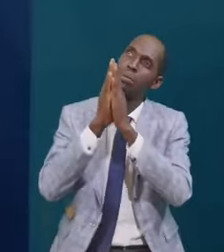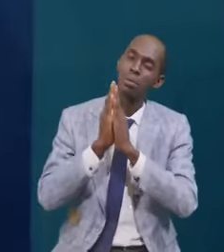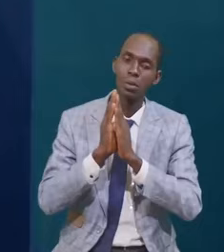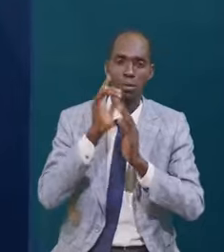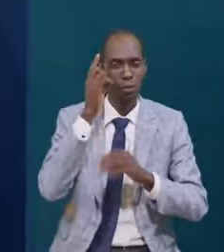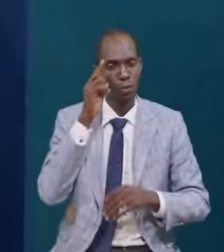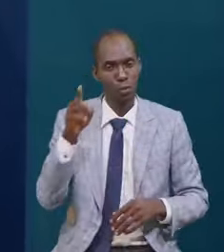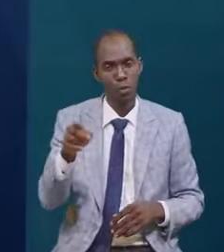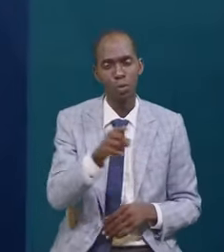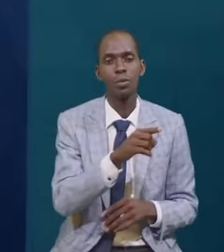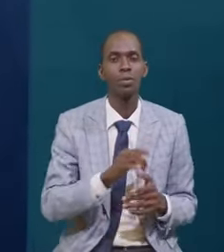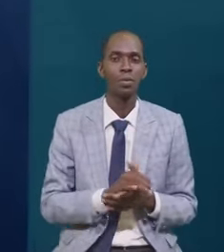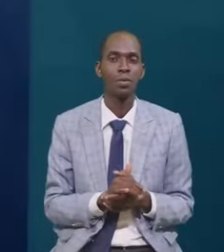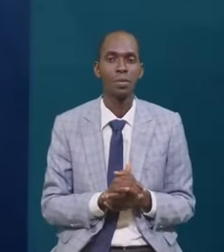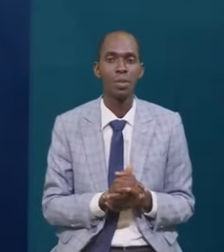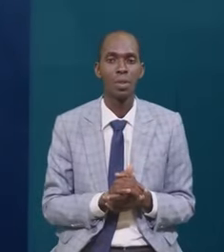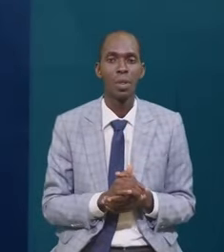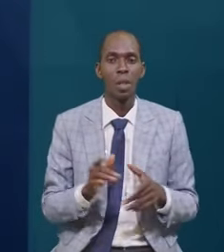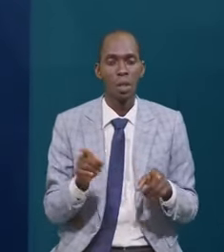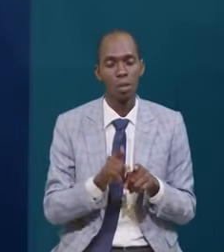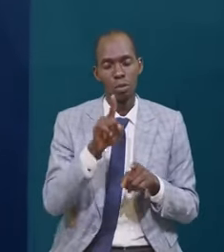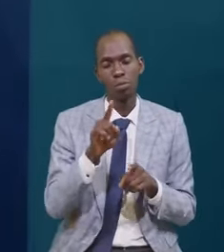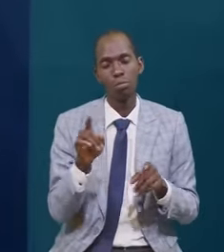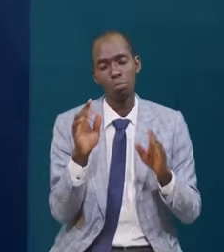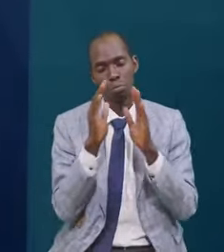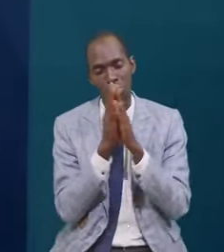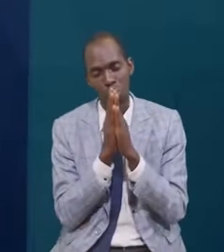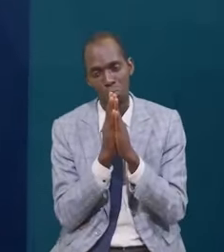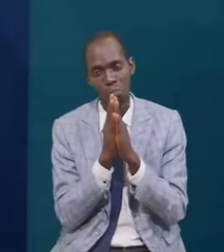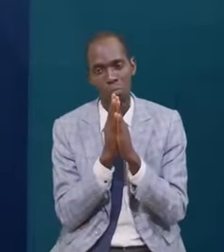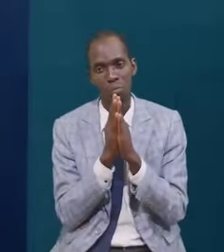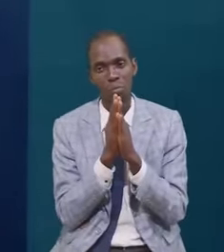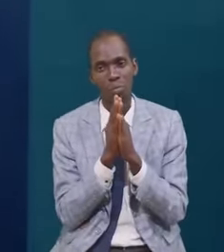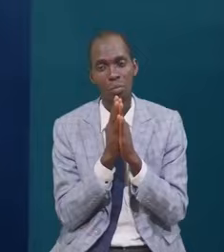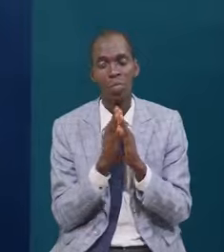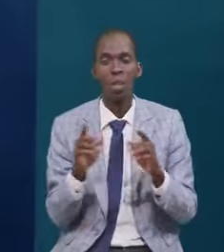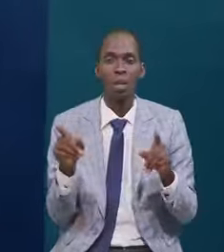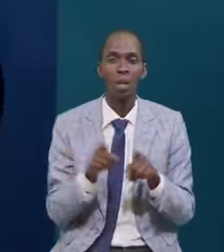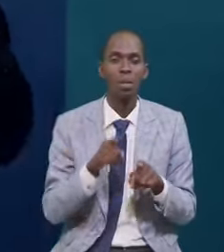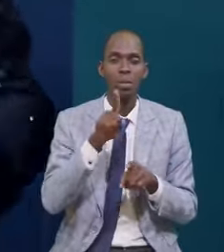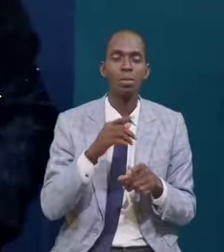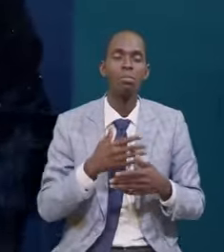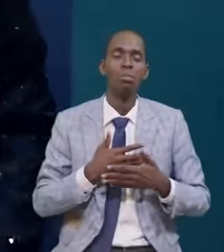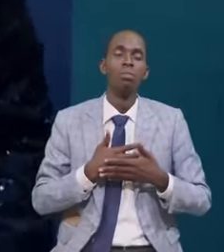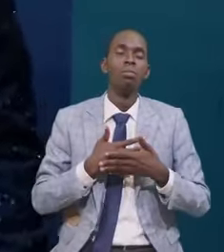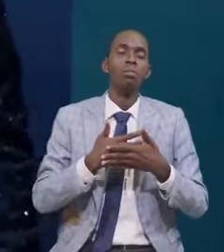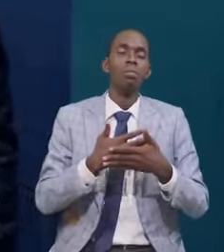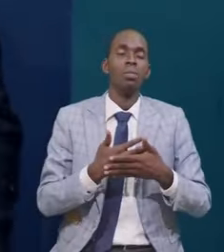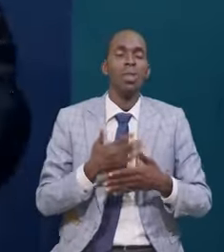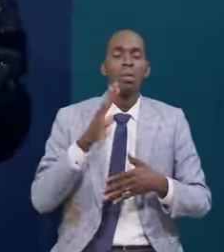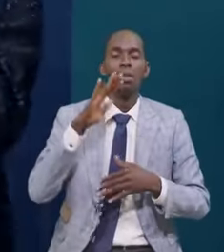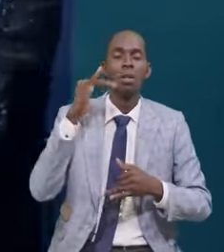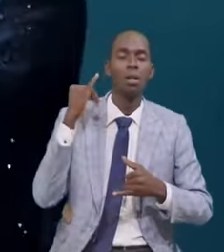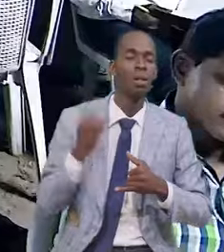meeku athyavashyakanga chestunnadu. As you close your eyes, meeru kallu moosukunnappudu, as you breathe the last breath of life,